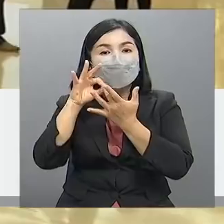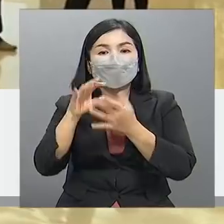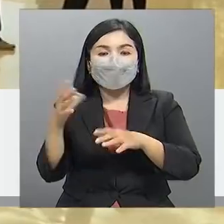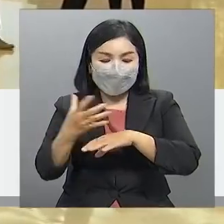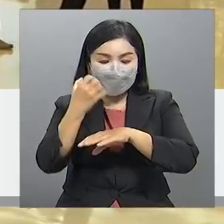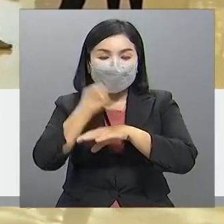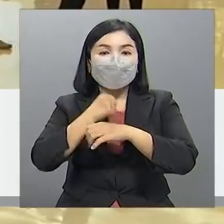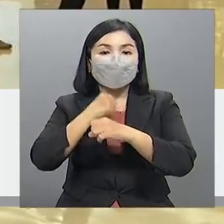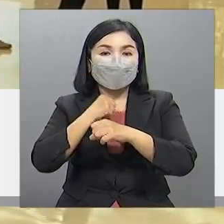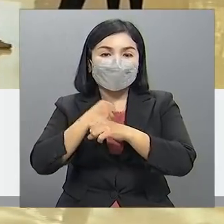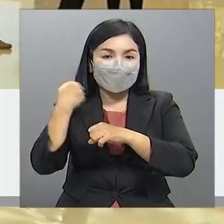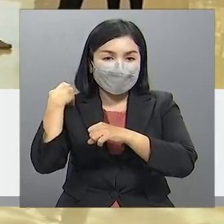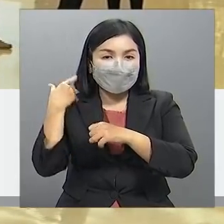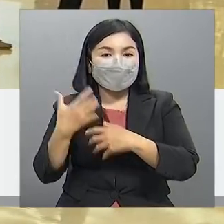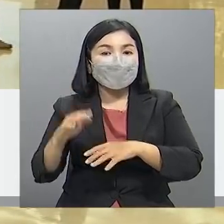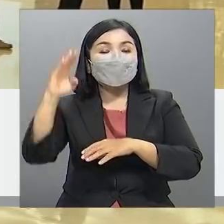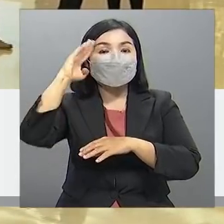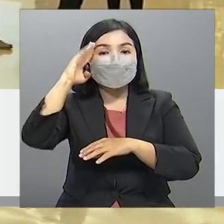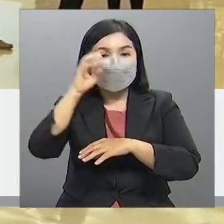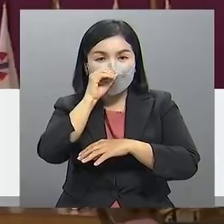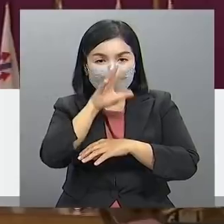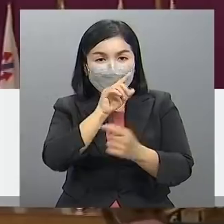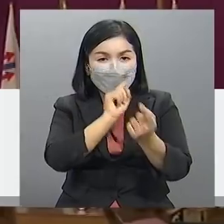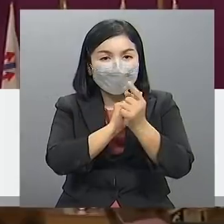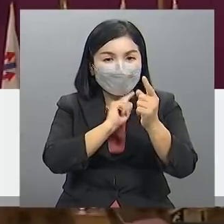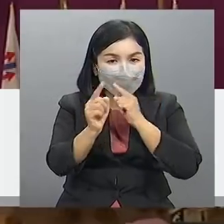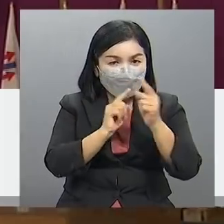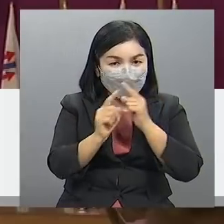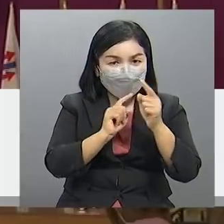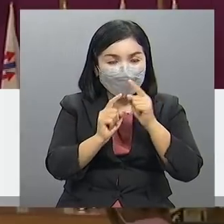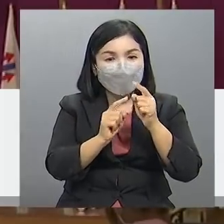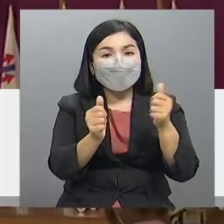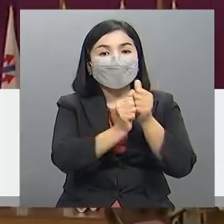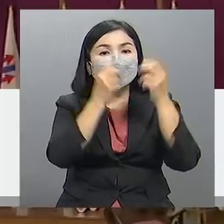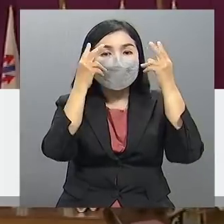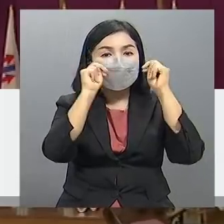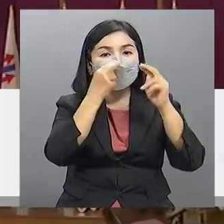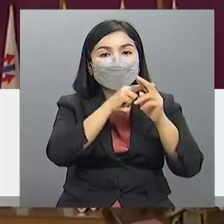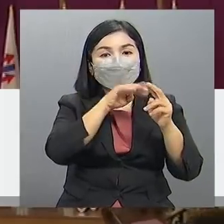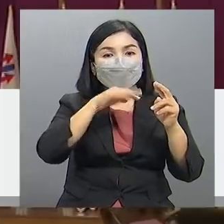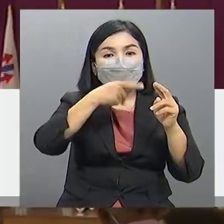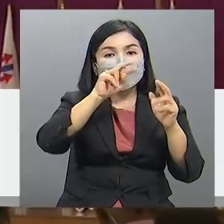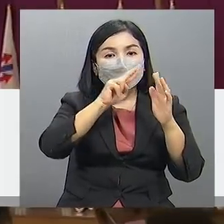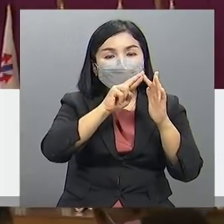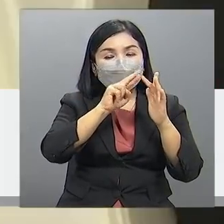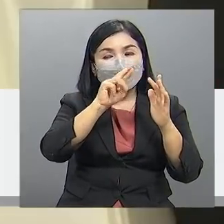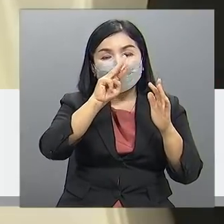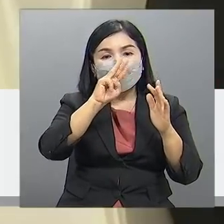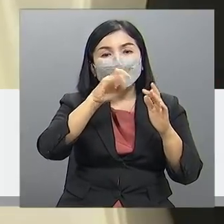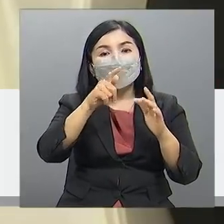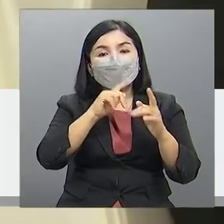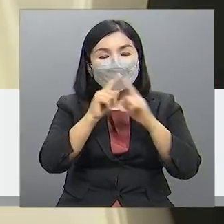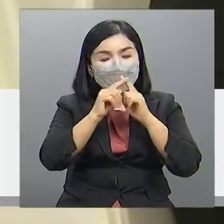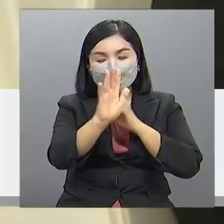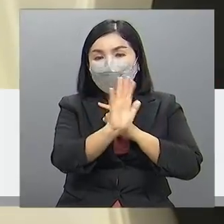ลเอกวิทย์นะคะปฏิเสธการพูดคุยกับพลเอกประวิตรวงษ์สุวรรณเรื่องเกี่ยวกับการดำเนินกิจการของพรรคเศรษฐกิจไทยค่ะแต่ยืนยันถึง